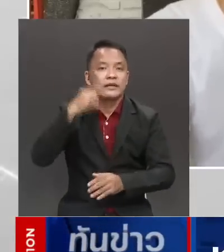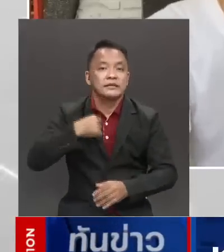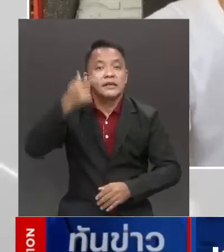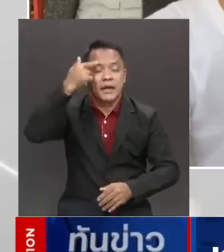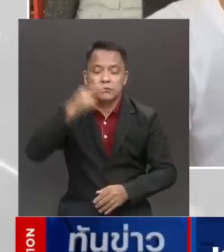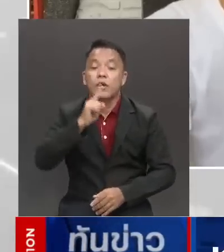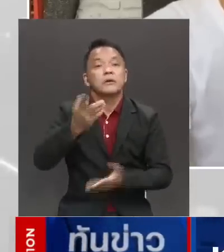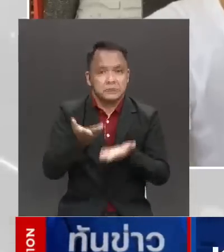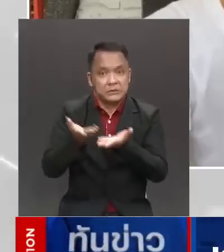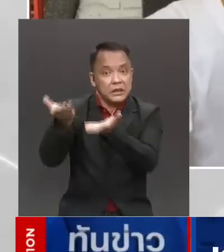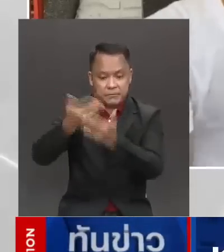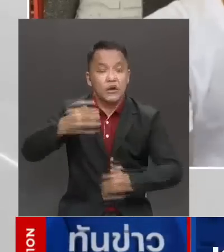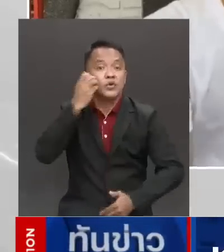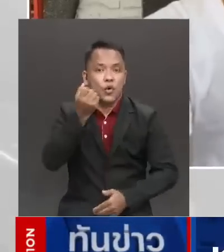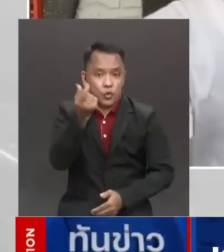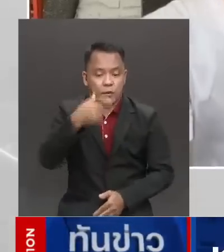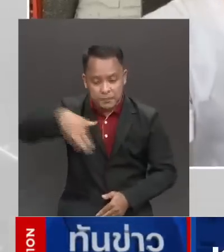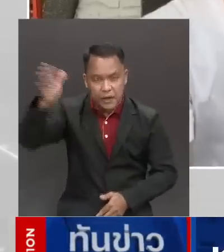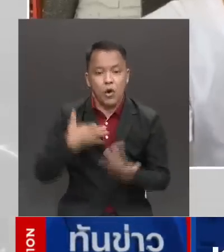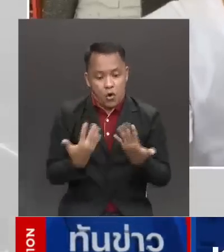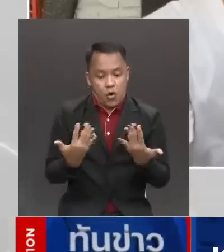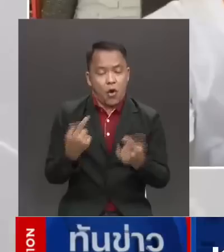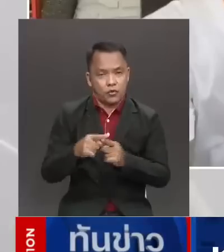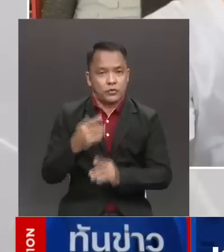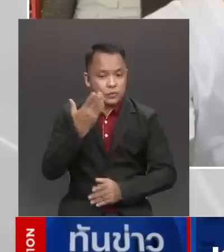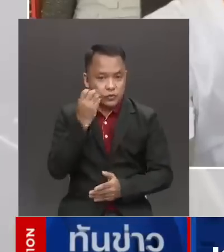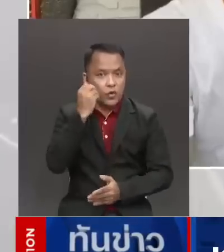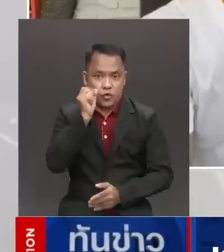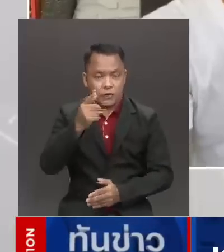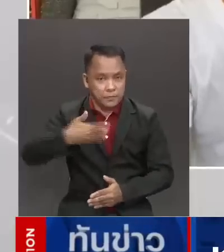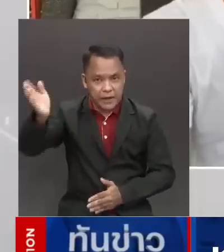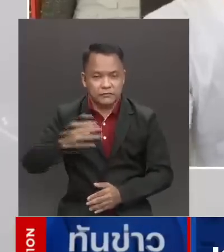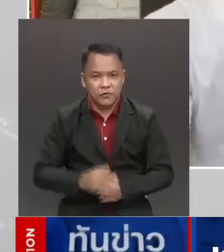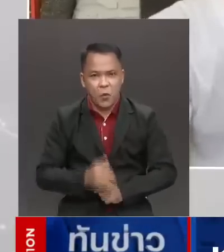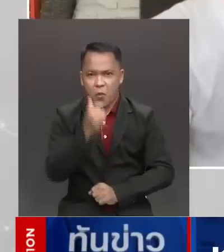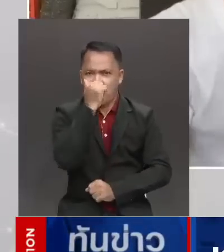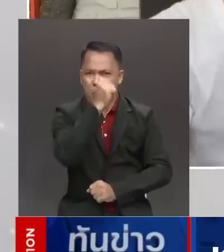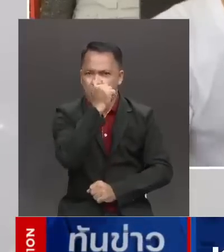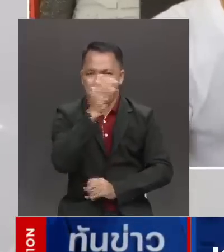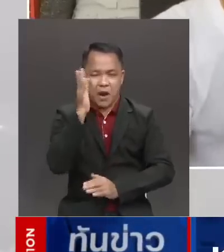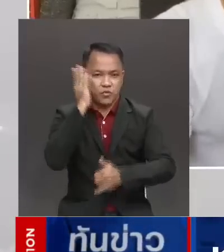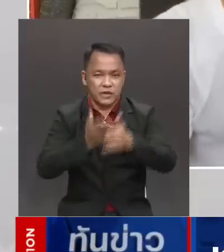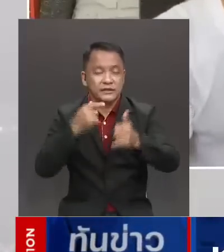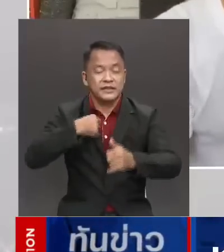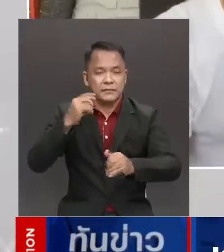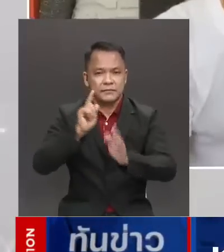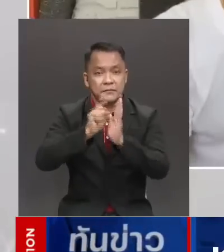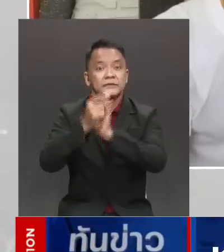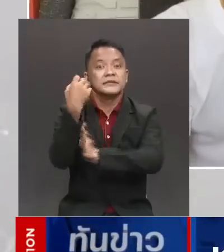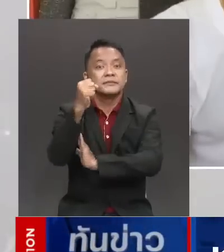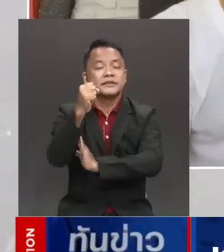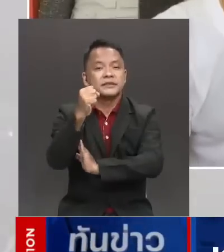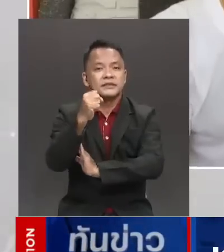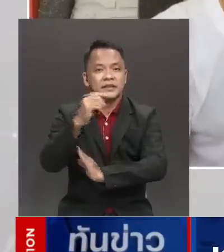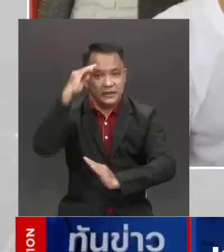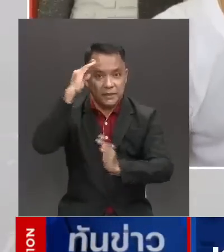ท้าทายบอกรีบโทรเลยกูจะรอโอ้โหใหญ่โตมโหรีมากคุณผู้ชมผ่านไปประมาณ10นาทีเจ้